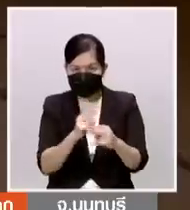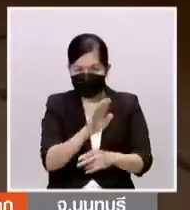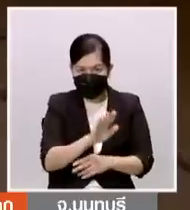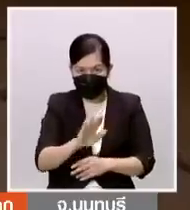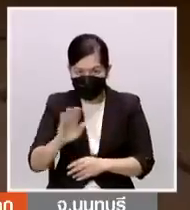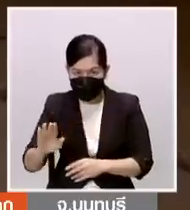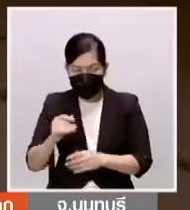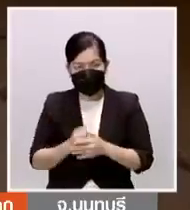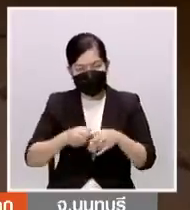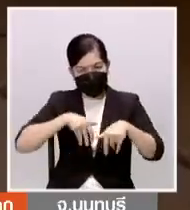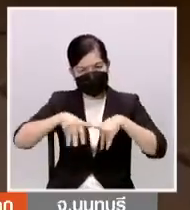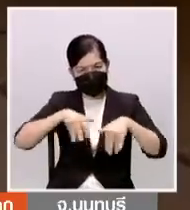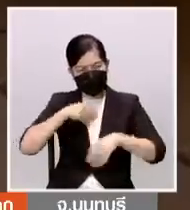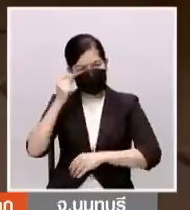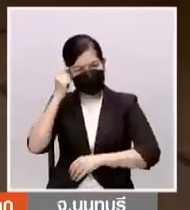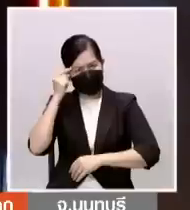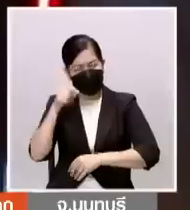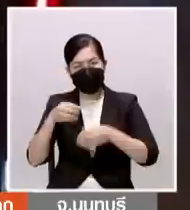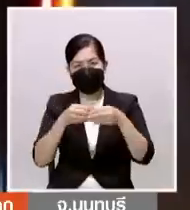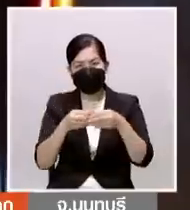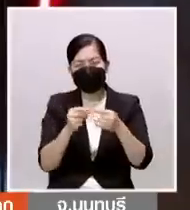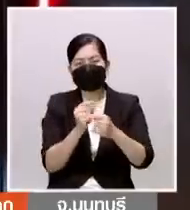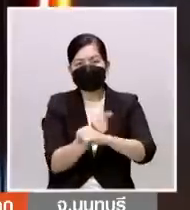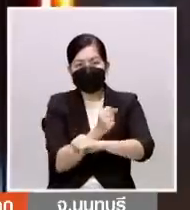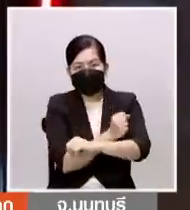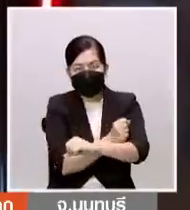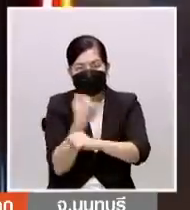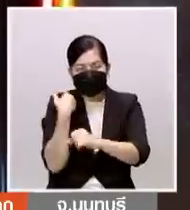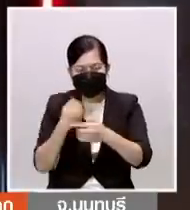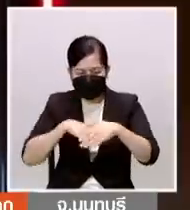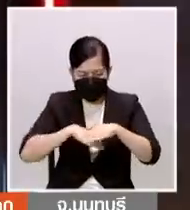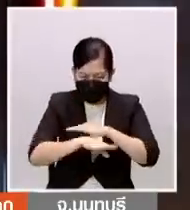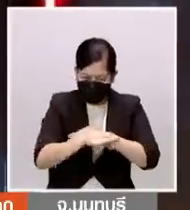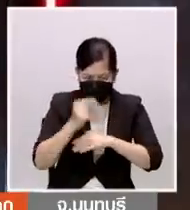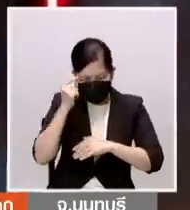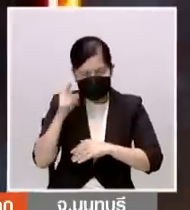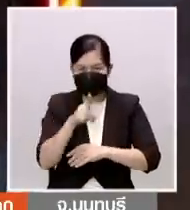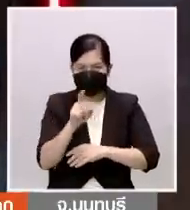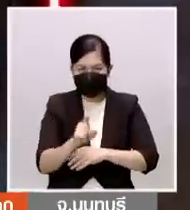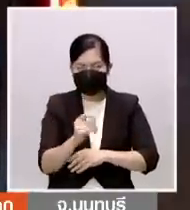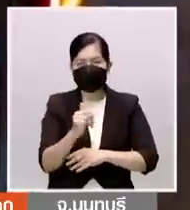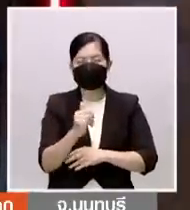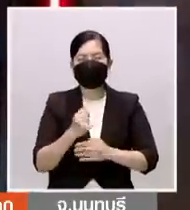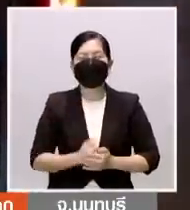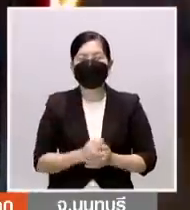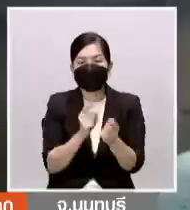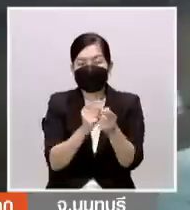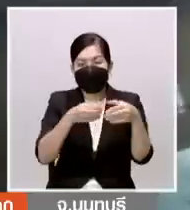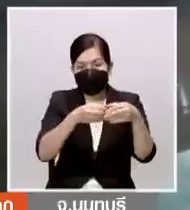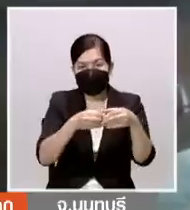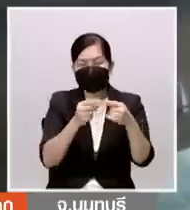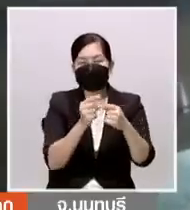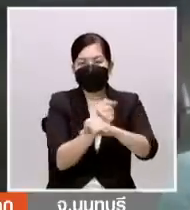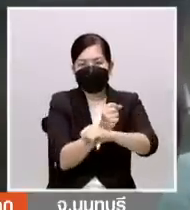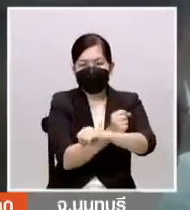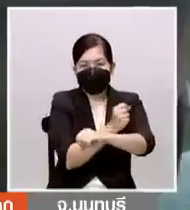ใจว่าการขนย้ายแรงงานเนี่ยเป็นการหลบหนีออกจากโรงงานหรือไม่นะคะจากการตรวจสอบเนี่ยพบว่าผู้ที่เดินทางออกจ